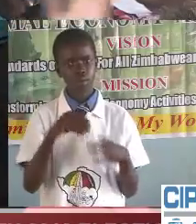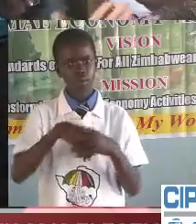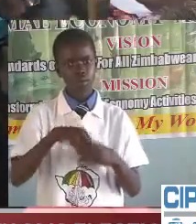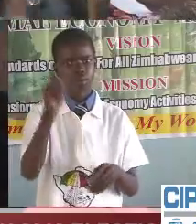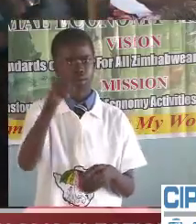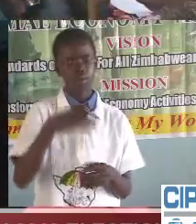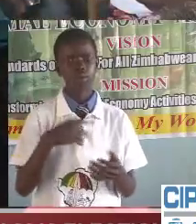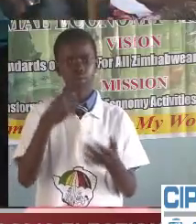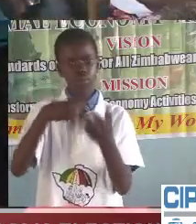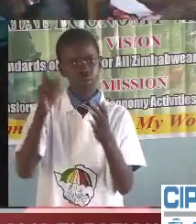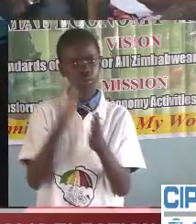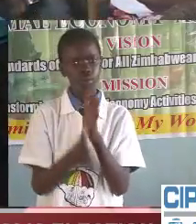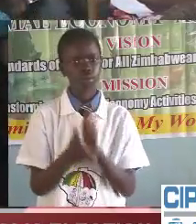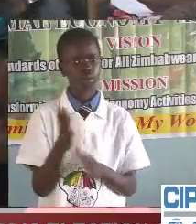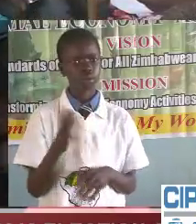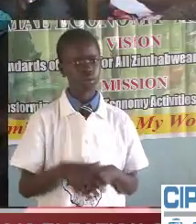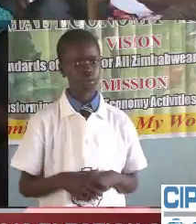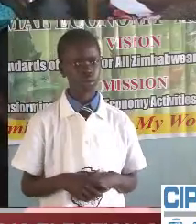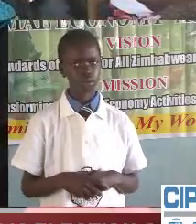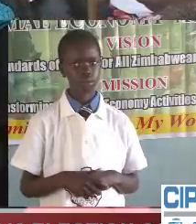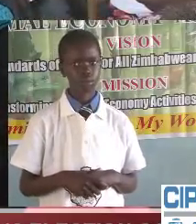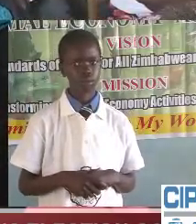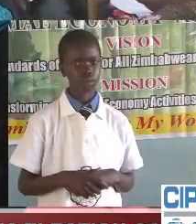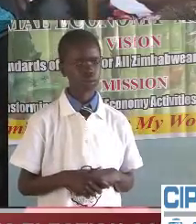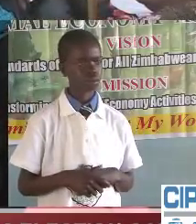sector. Mr. Mutindi.